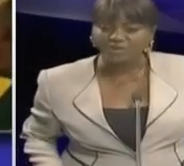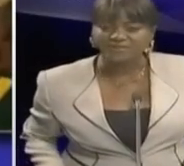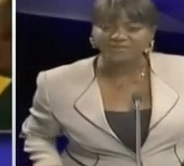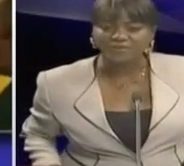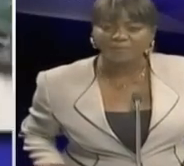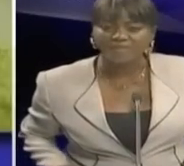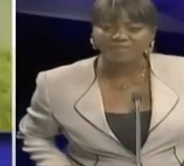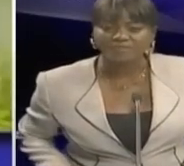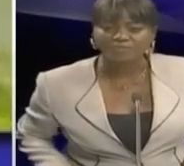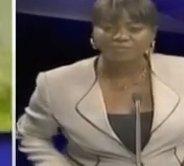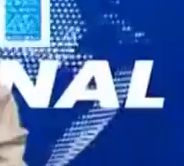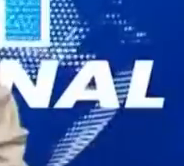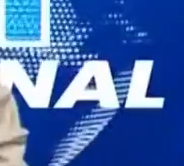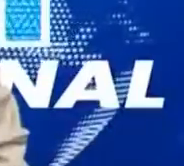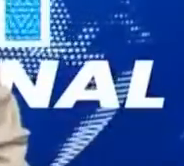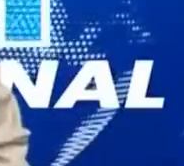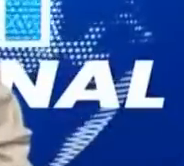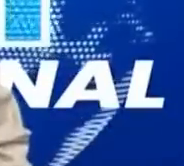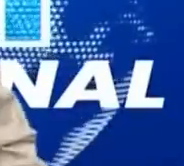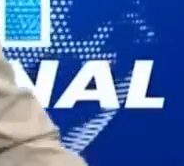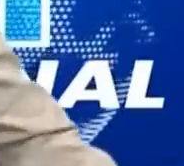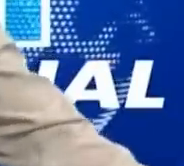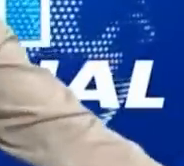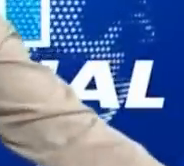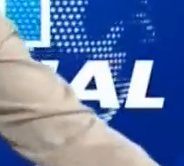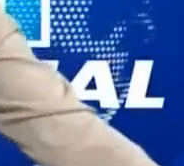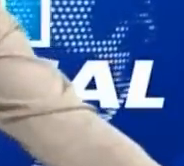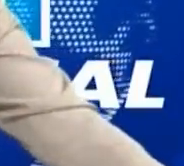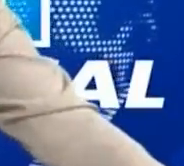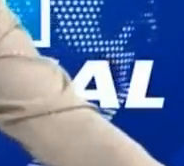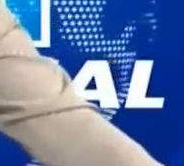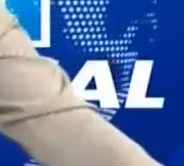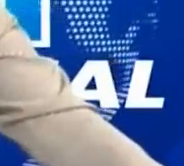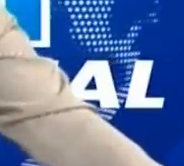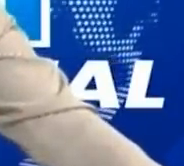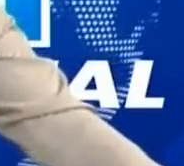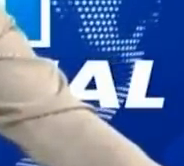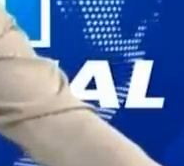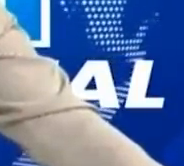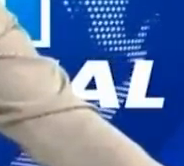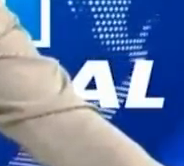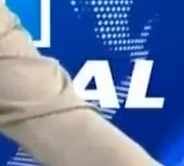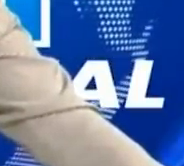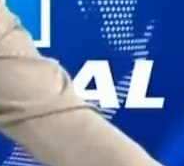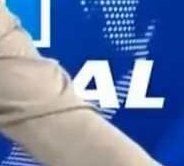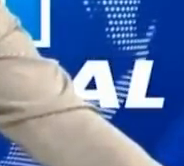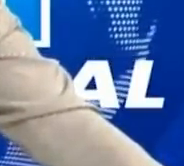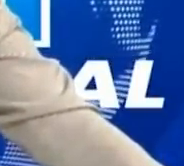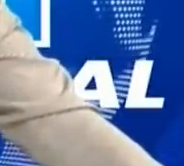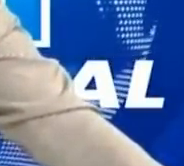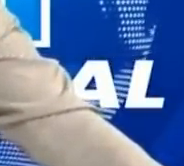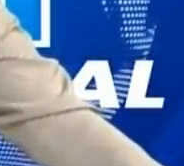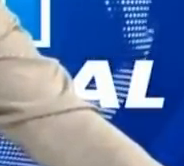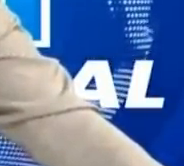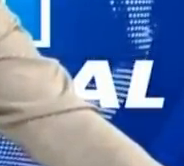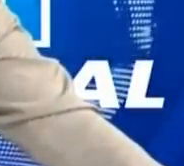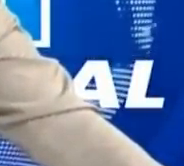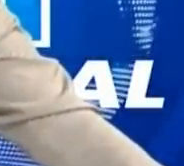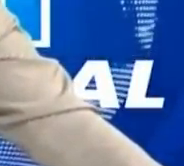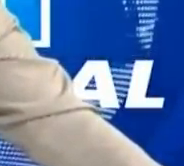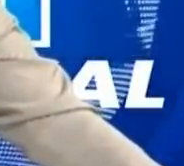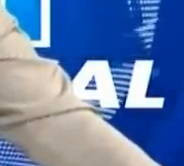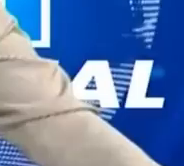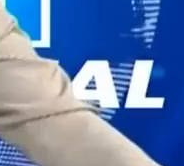pour les titres. Mesdames, messieurs, bonsoir et bienvenue. Au 20h, il y a quelques jours, Félix Tshisekedi avait lancé un appel à